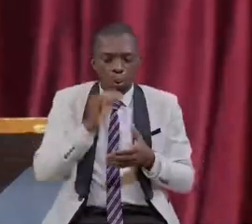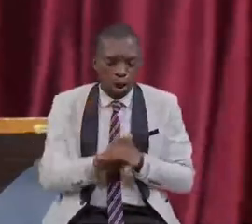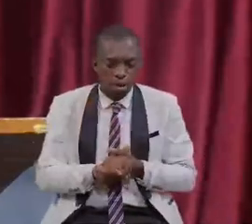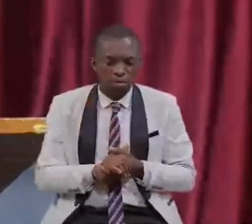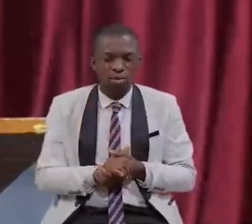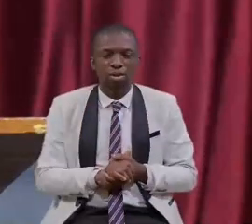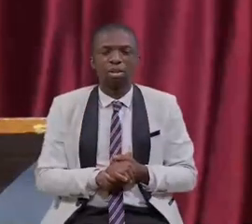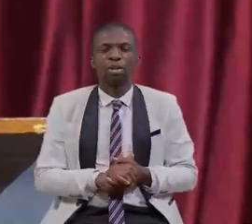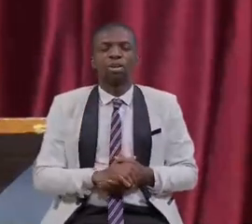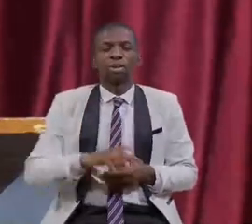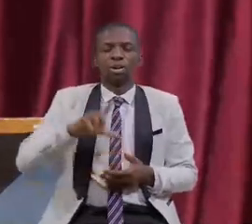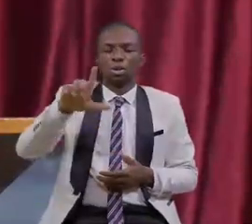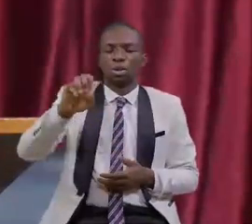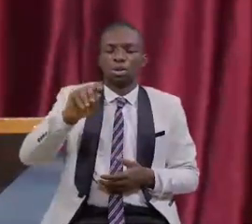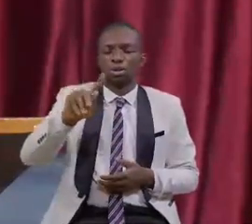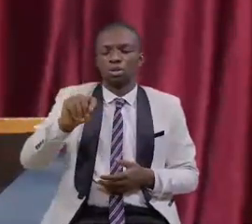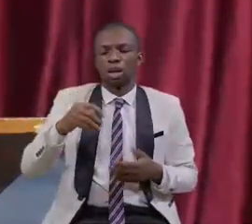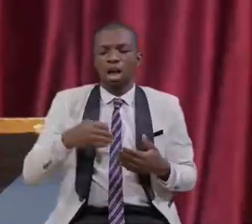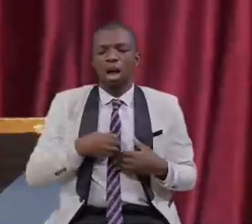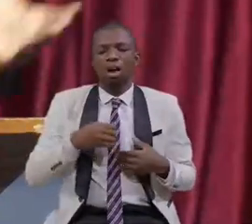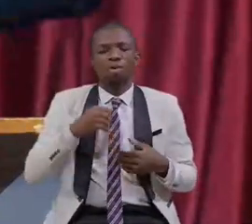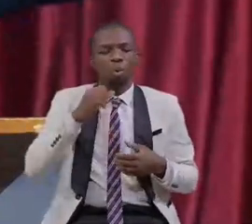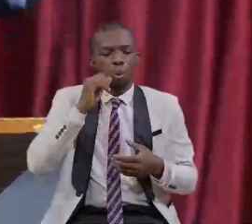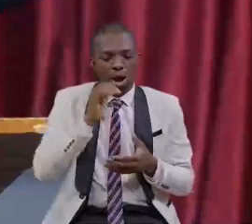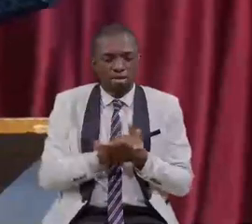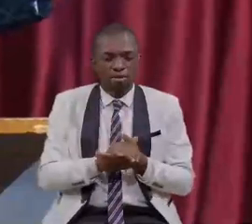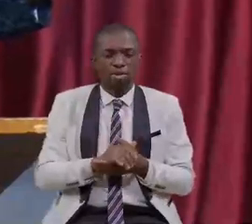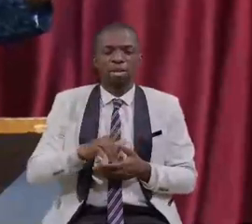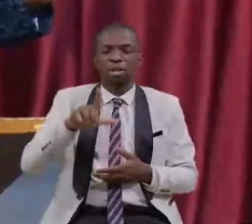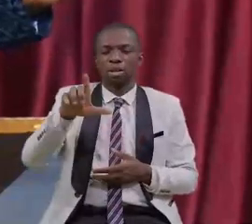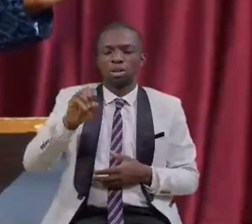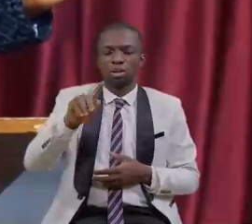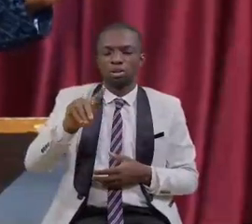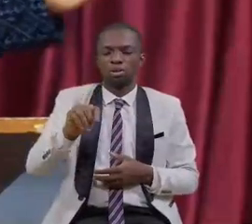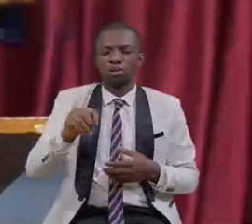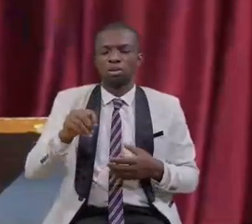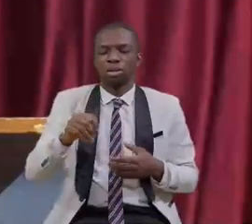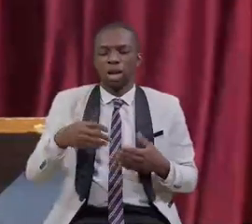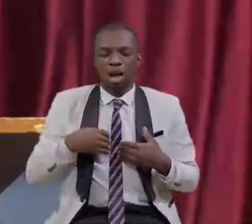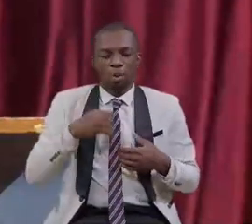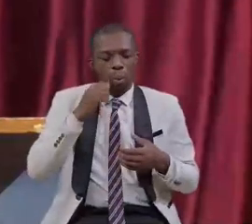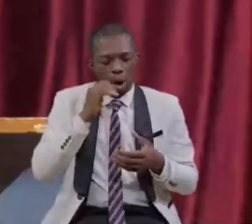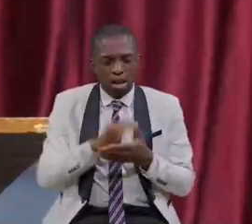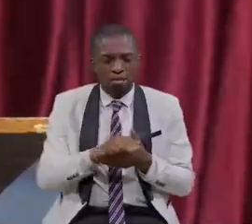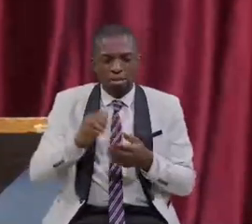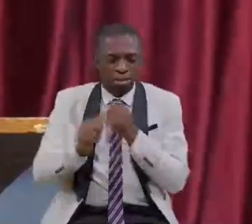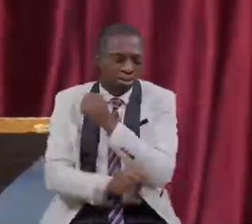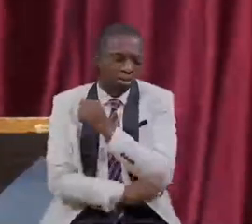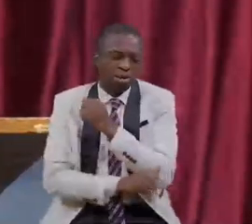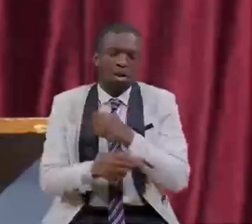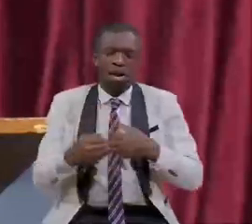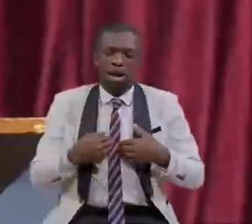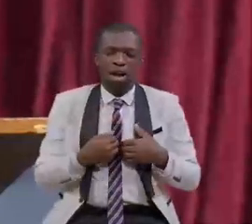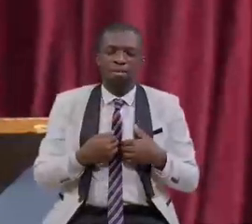Même il avait des enfants avant Abraham. Abraham avait des bêtes. Et Abraham avait des serviteurs.